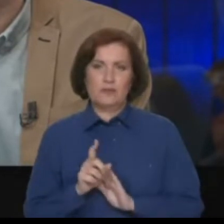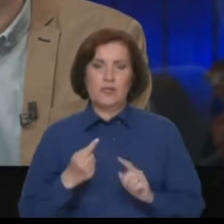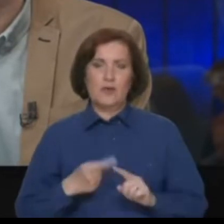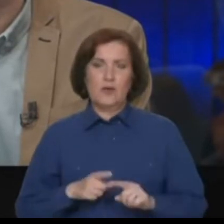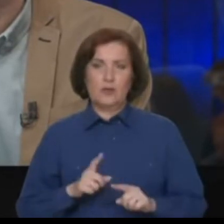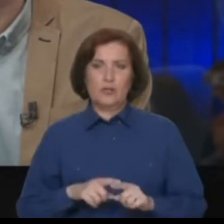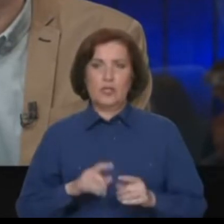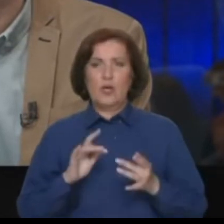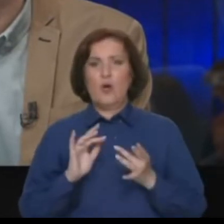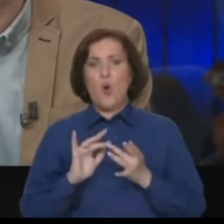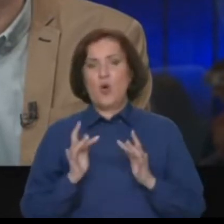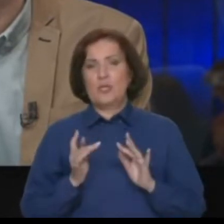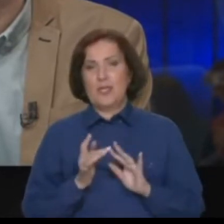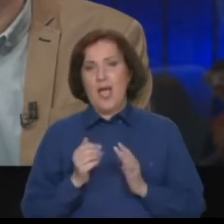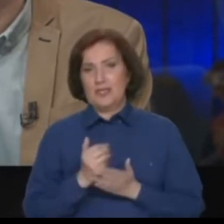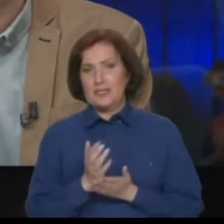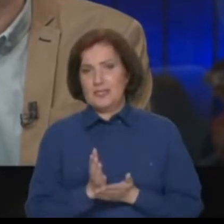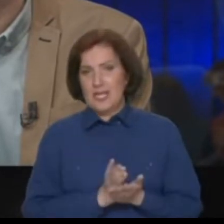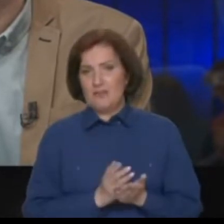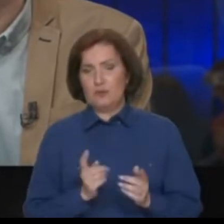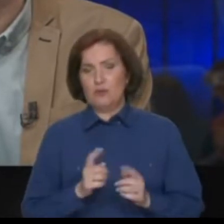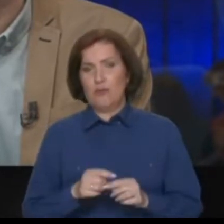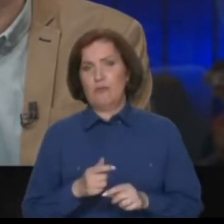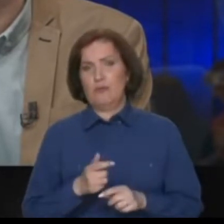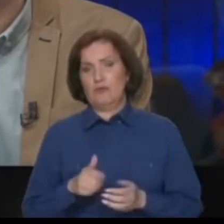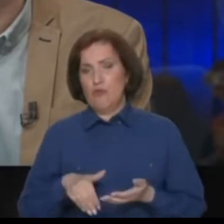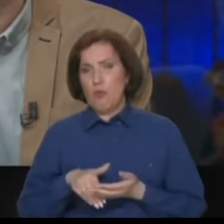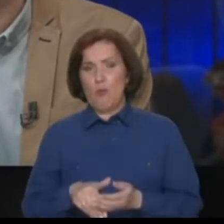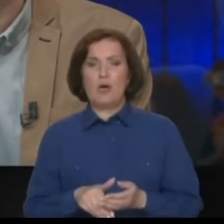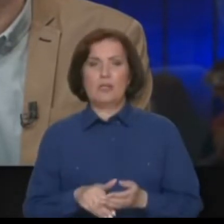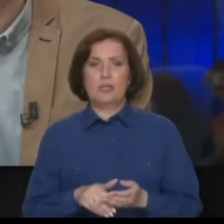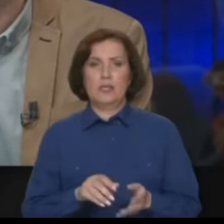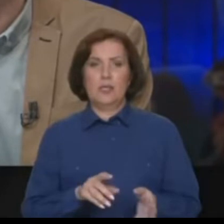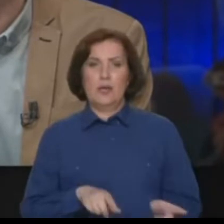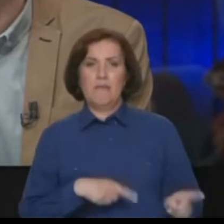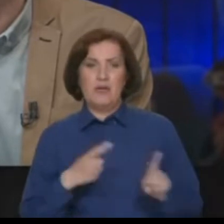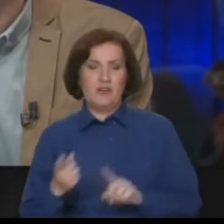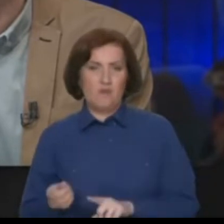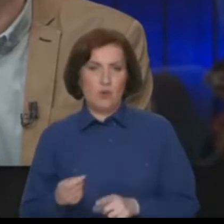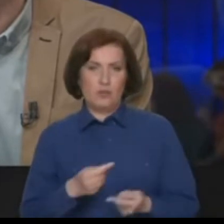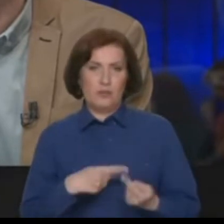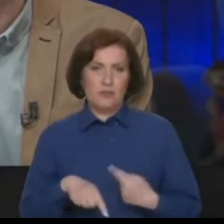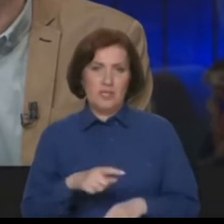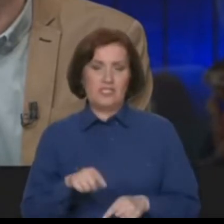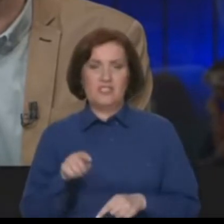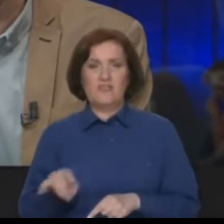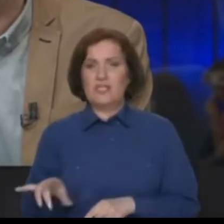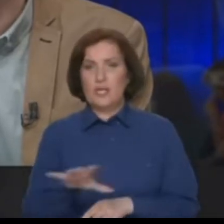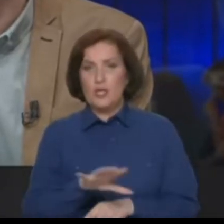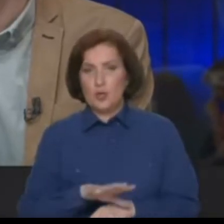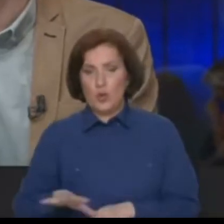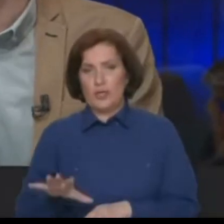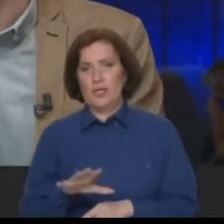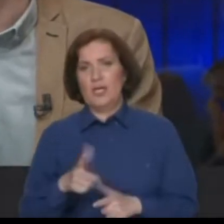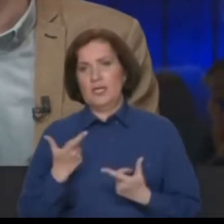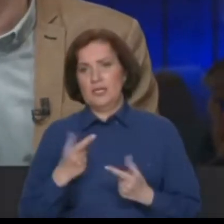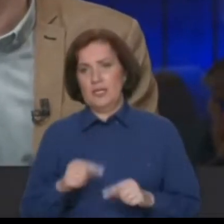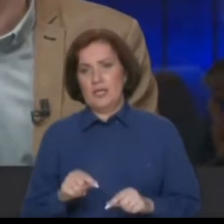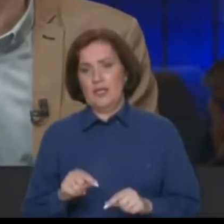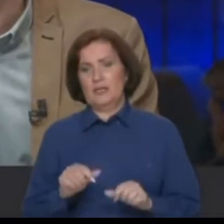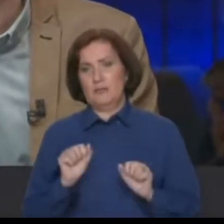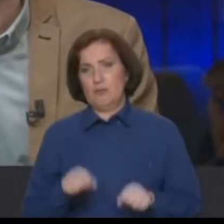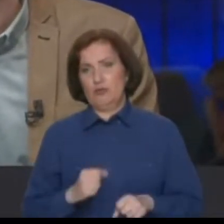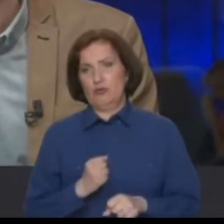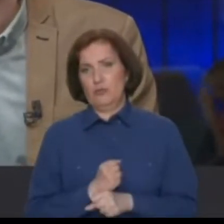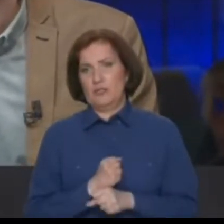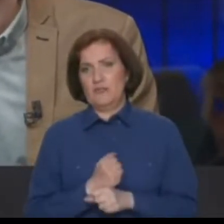оцей онлайн-сервіс для того, щоб максимально допомогти переводити бізнес в ті території, на ті території, де вони